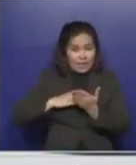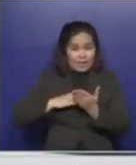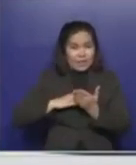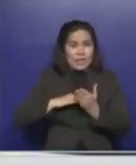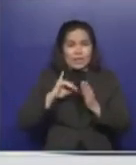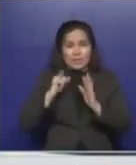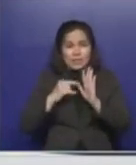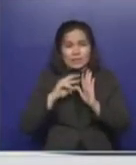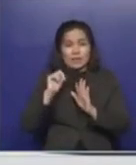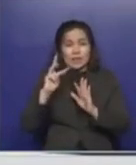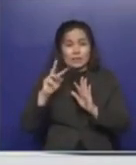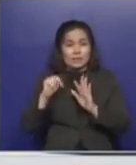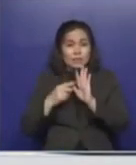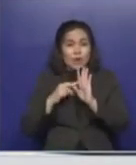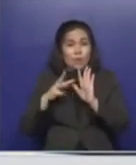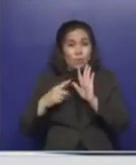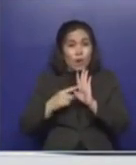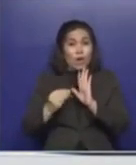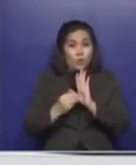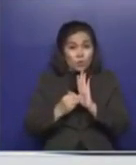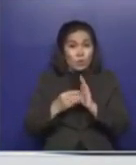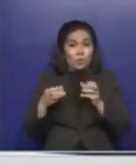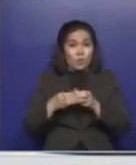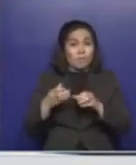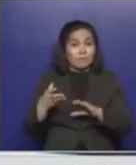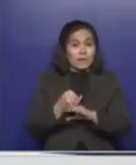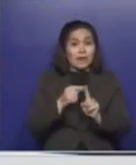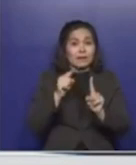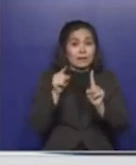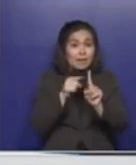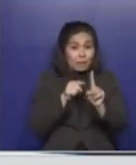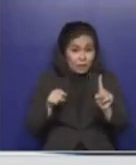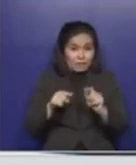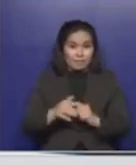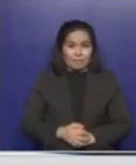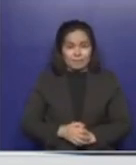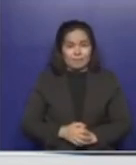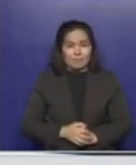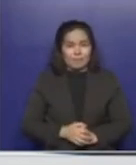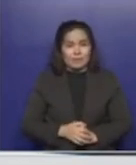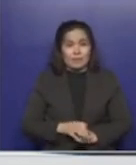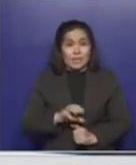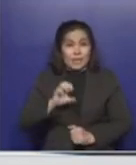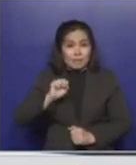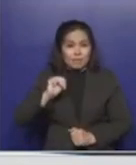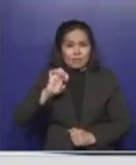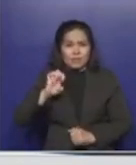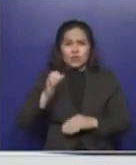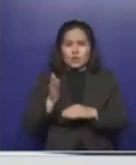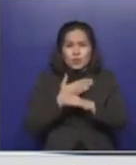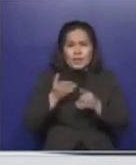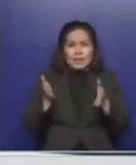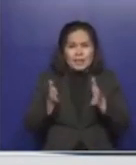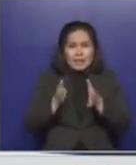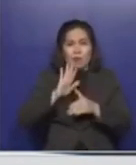คอแหลมกรุงเทพมหานครพรรคก้าวไกลค่ะท่านประธานคะ SME ในประเทศไทยจะไม่สามาร